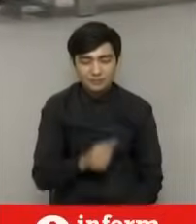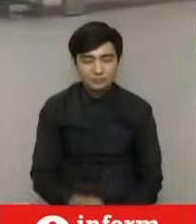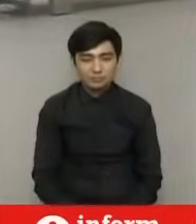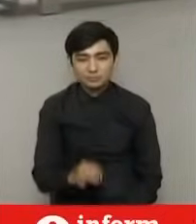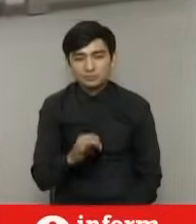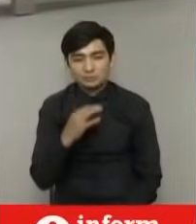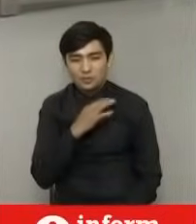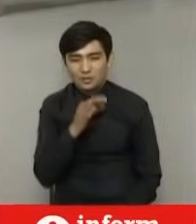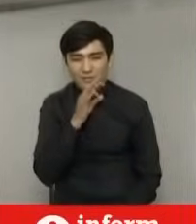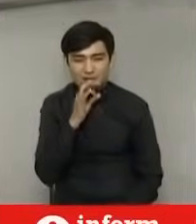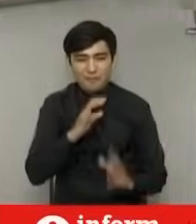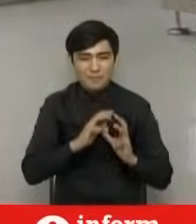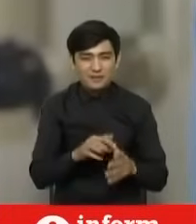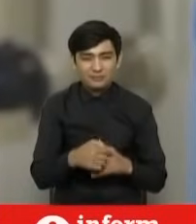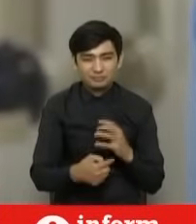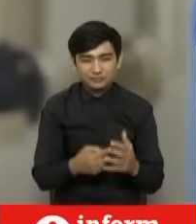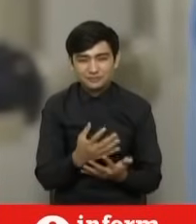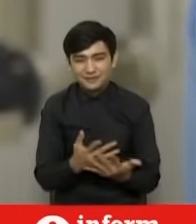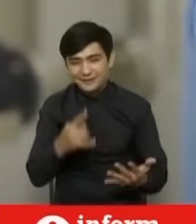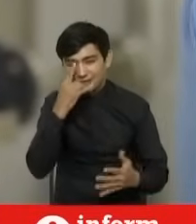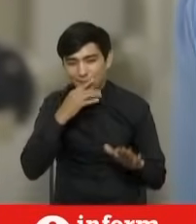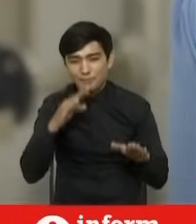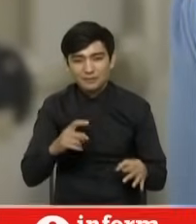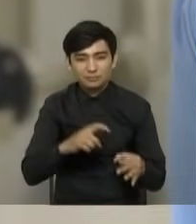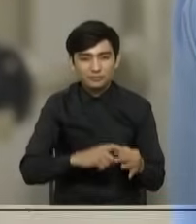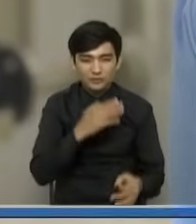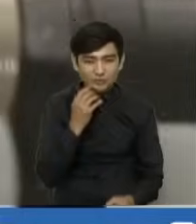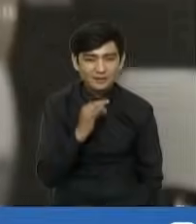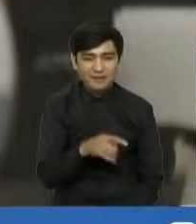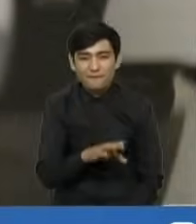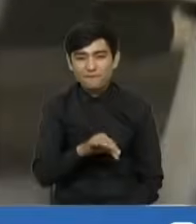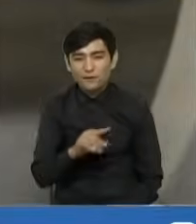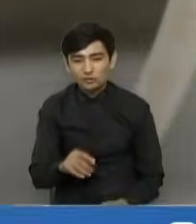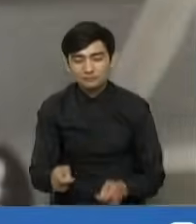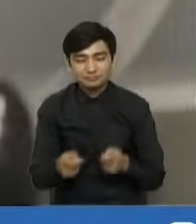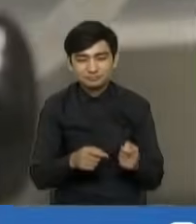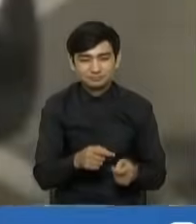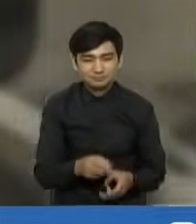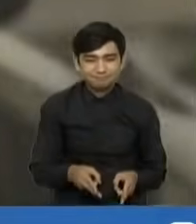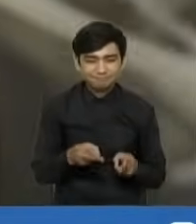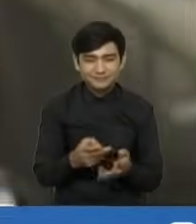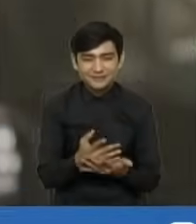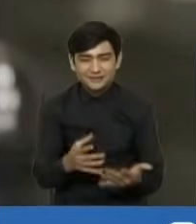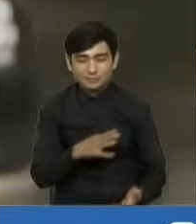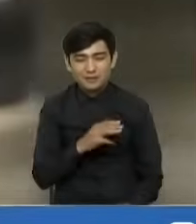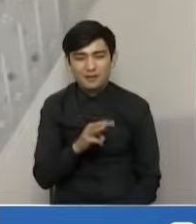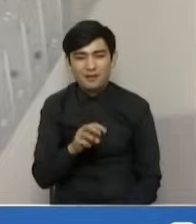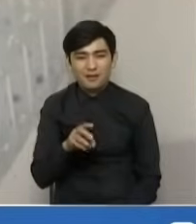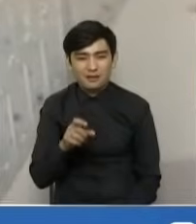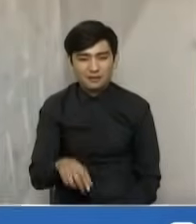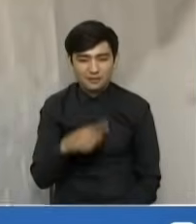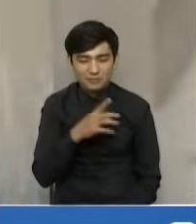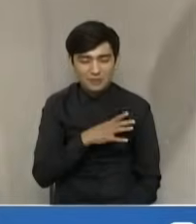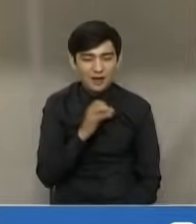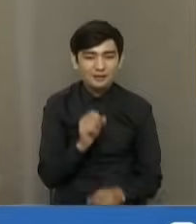мировые лекарственные препараты не зарегистрированы в Казахстане, поэтому их ввоз считается контрабандой, рассказывает эксперт Талгат Умаров. А